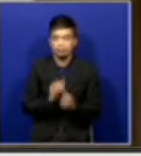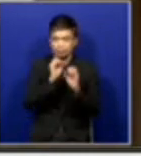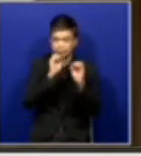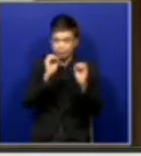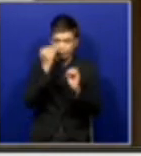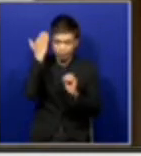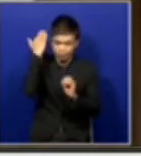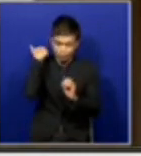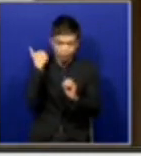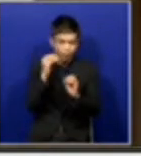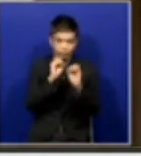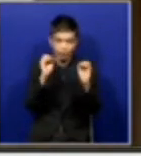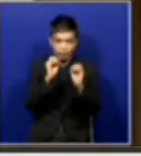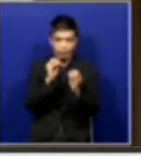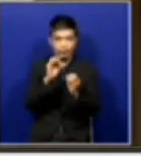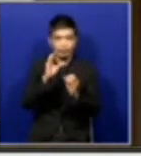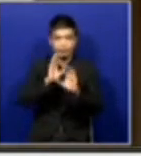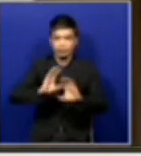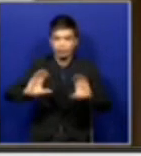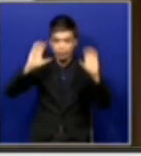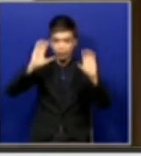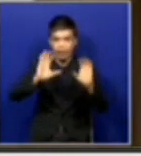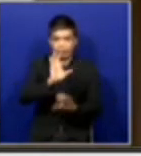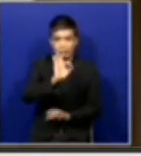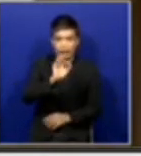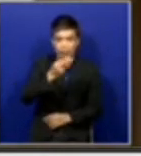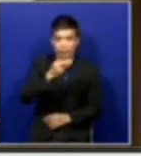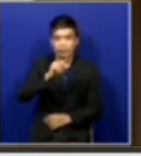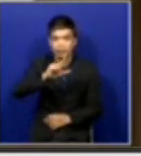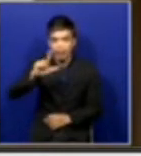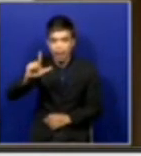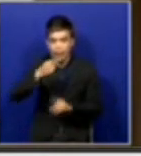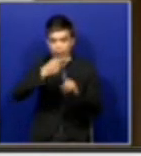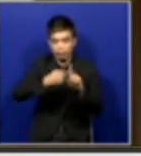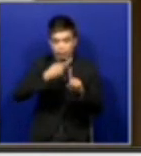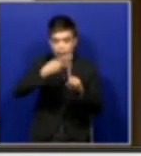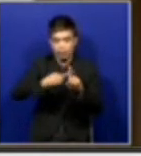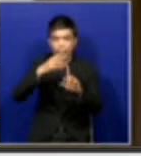รัฐบาลไหนใช้งบกลาง90,000 ล้านในเวลา 2-3 เดือนนี่หมด